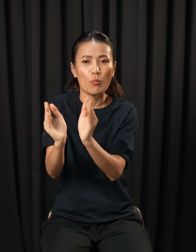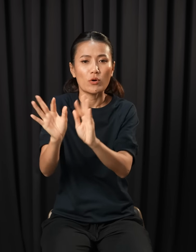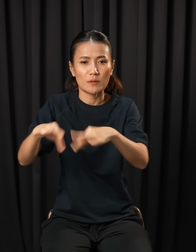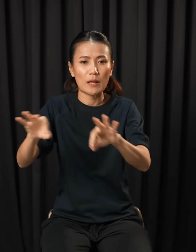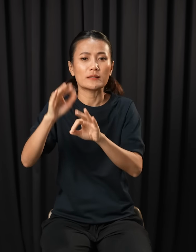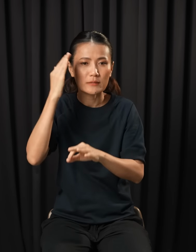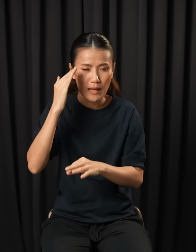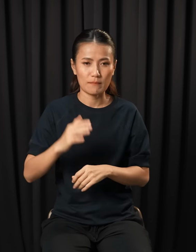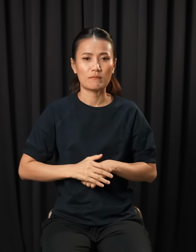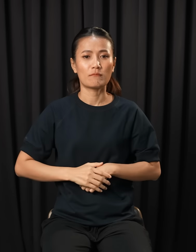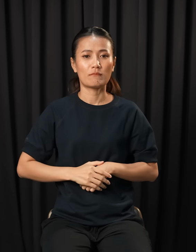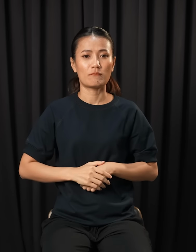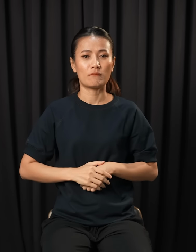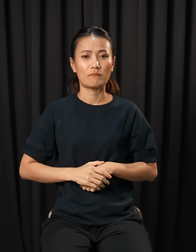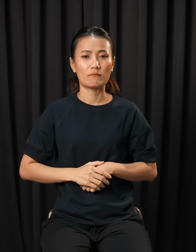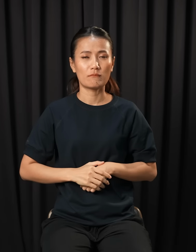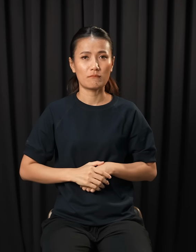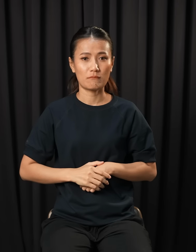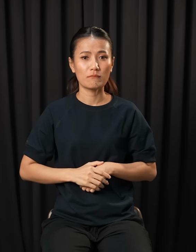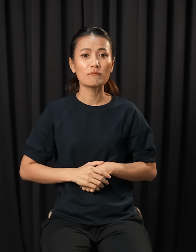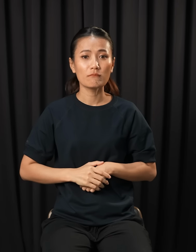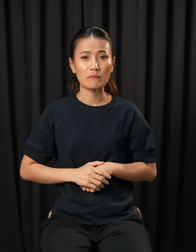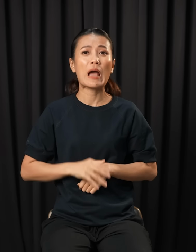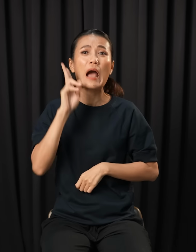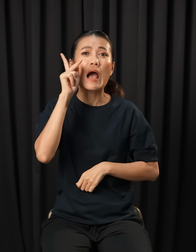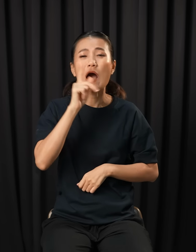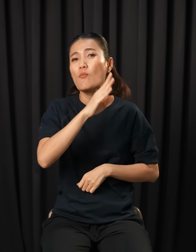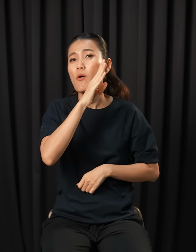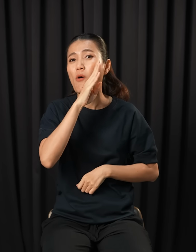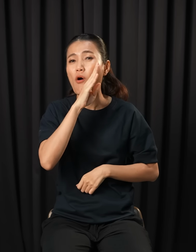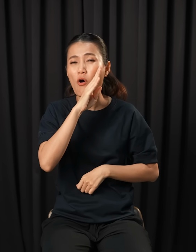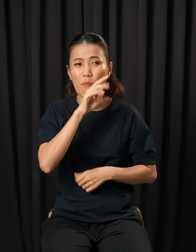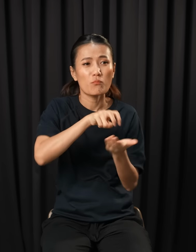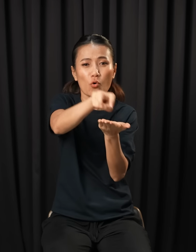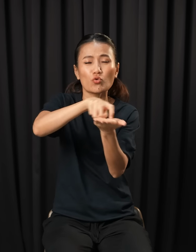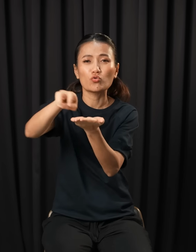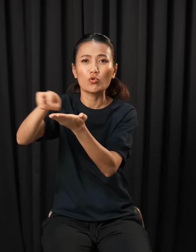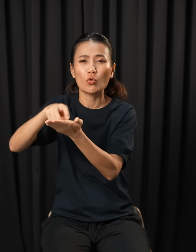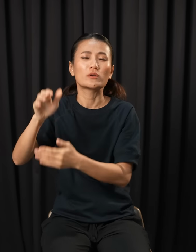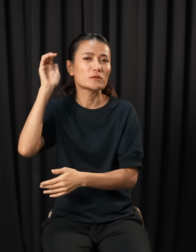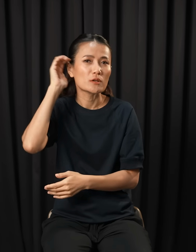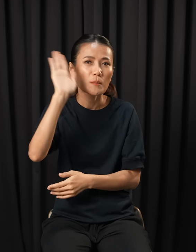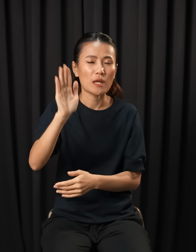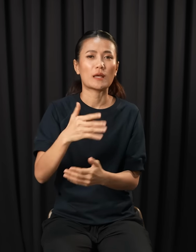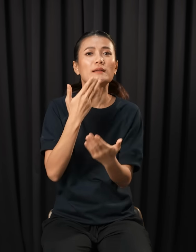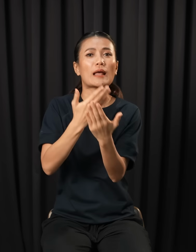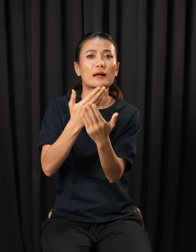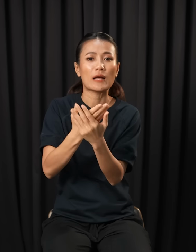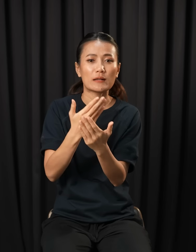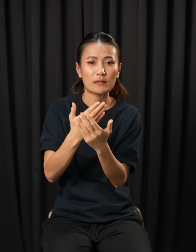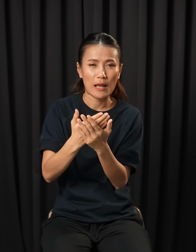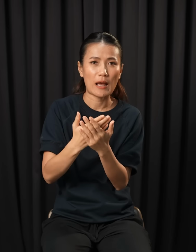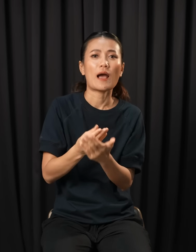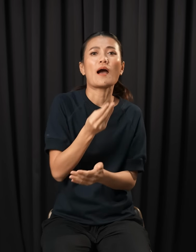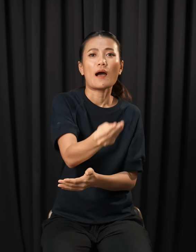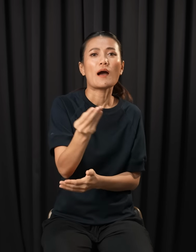านแค่ไหนนะครับในพรรคก้าวไกลมีข้าราชการบำนาญเยอะเต็มไปหมด รอง หัวหน้าพรรคอะไรเนี่ยเป็นไปไม่ได้หรอกครับว่าการสื่อสารหรือการที่มีเฟกนิวส์จาก